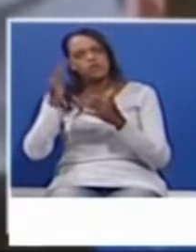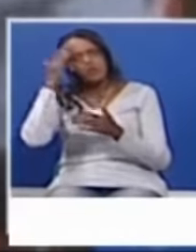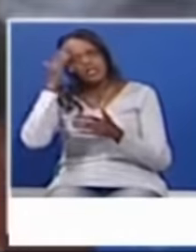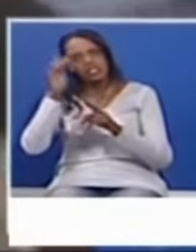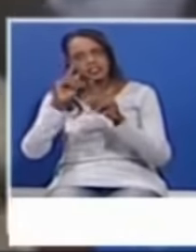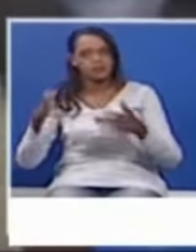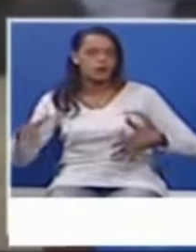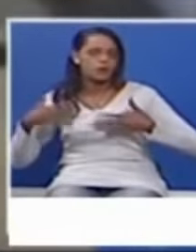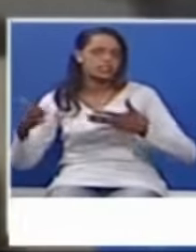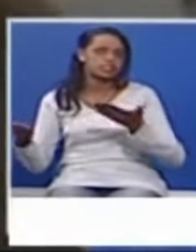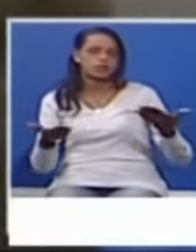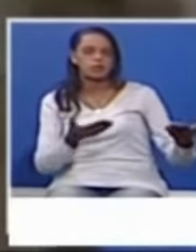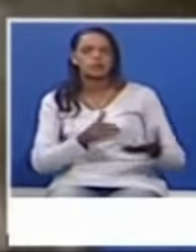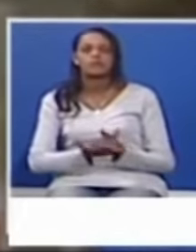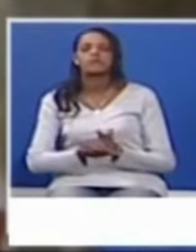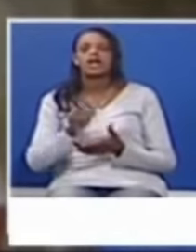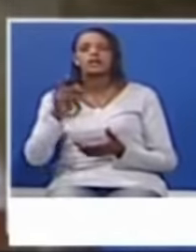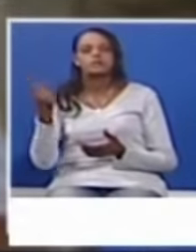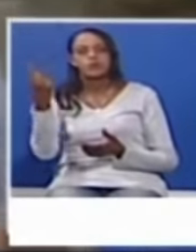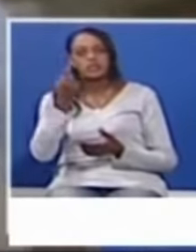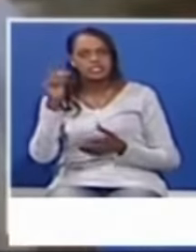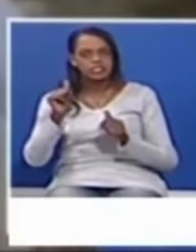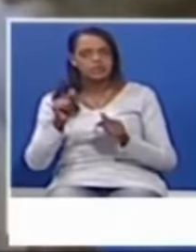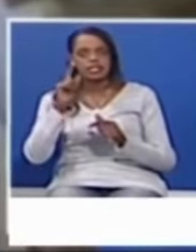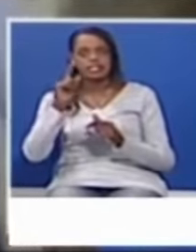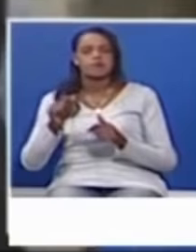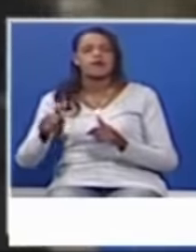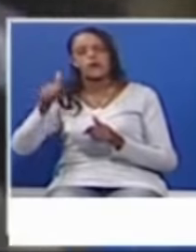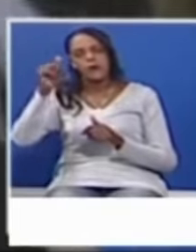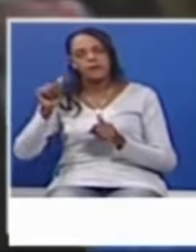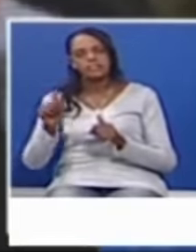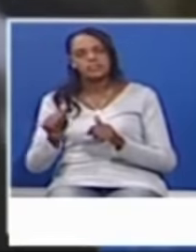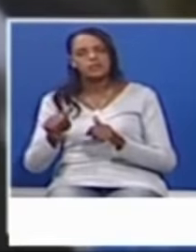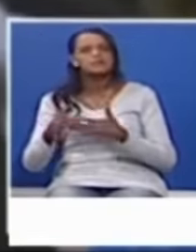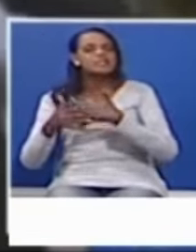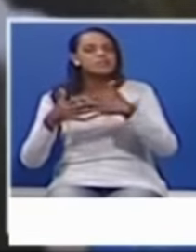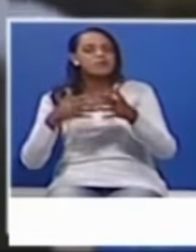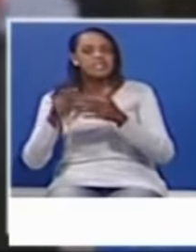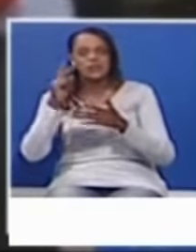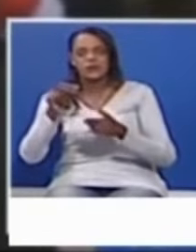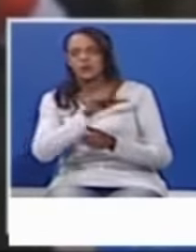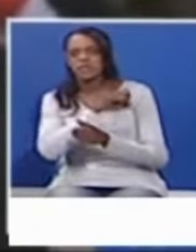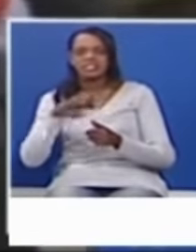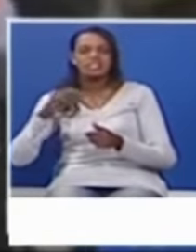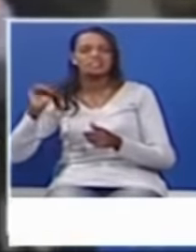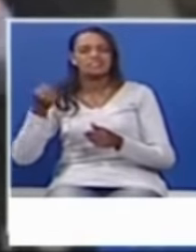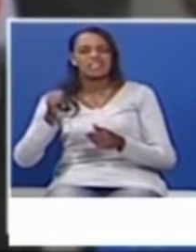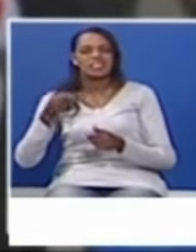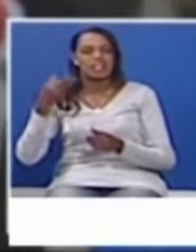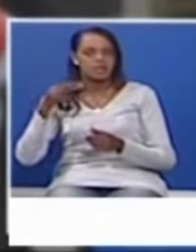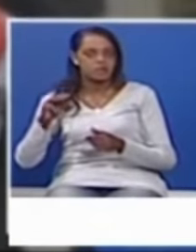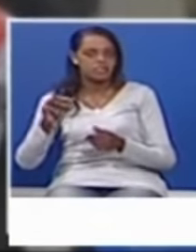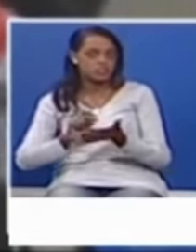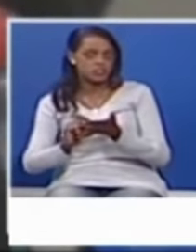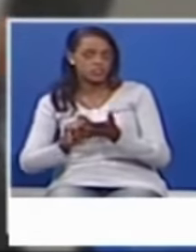Dumuqa Kababla Giromulum. Abzu Udet President Isaias Kadamay Minister Abin, Abgaz Gastigbari Nay Kritium Engisat Bitshiata Hamla Besmara